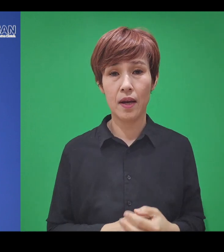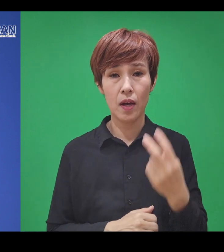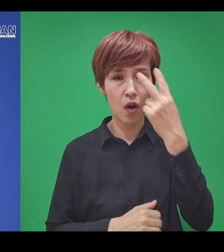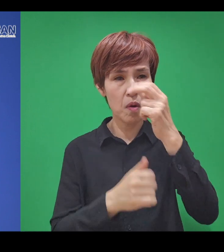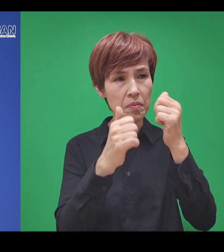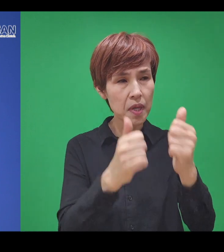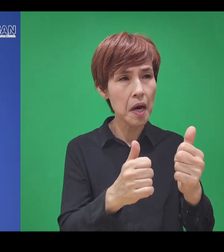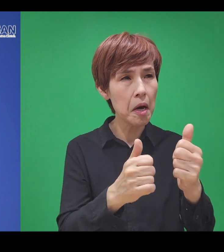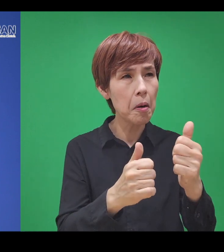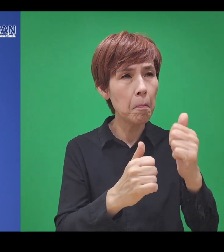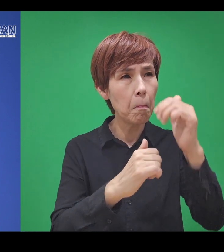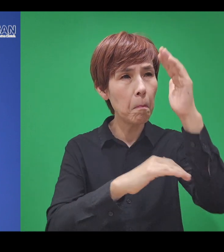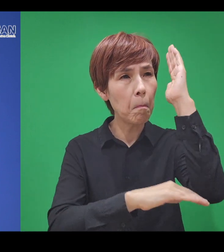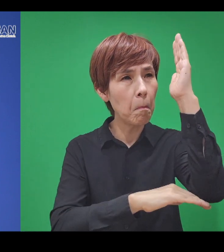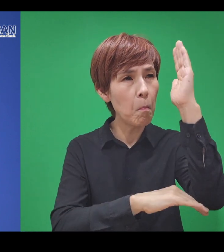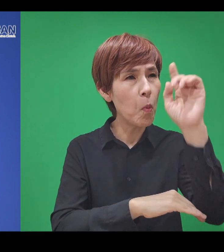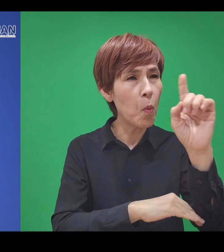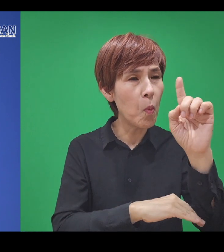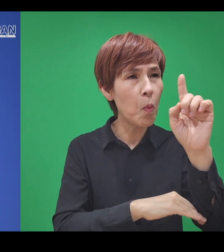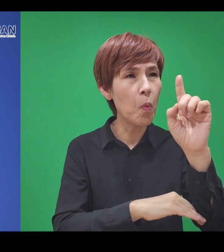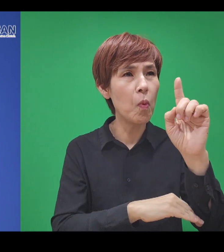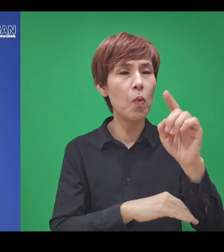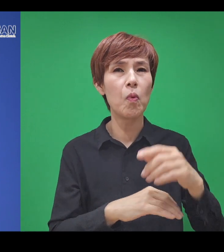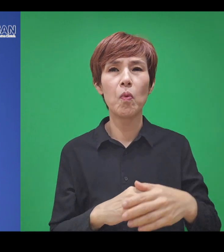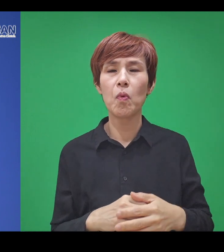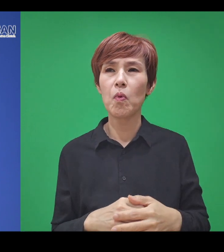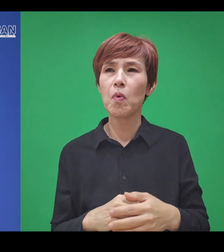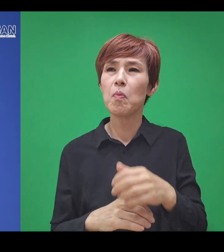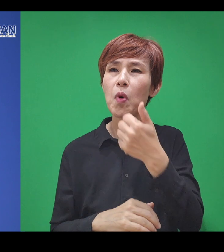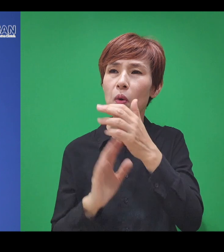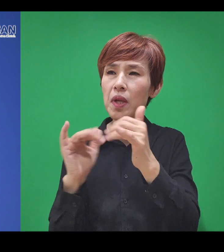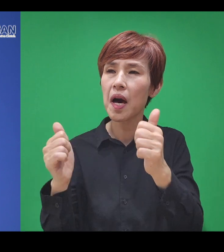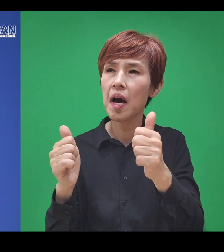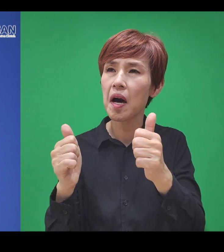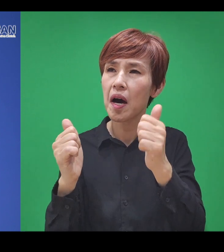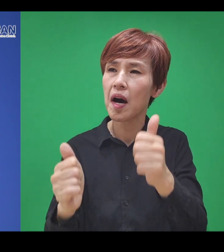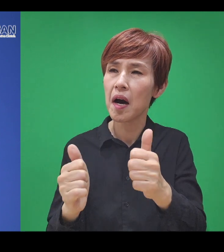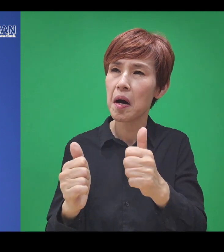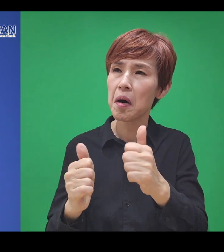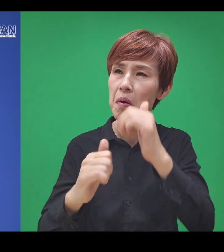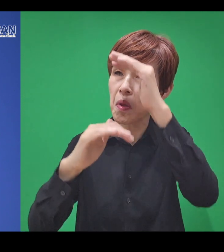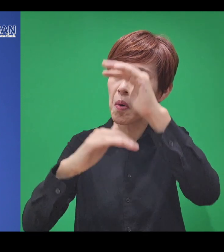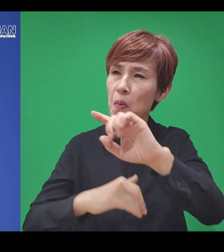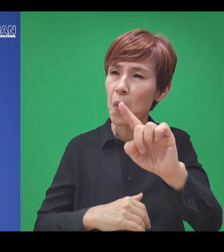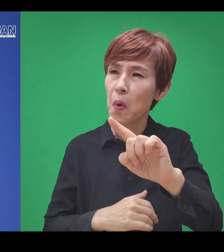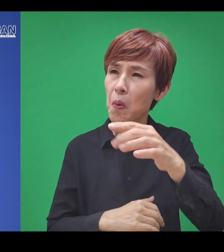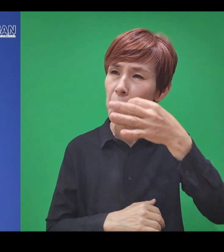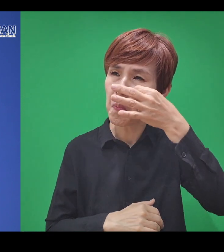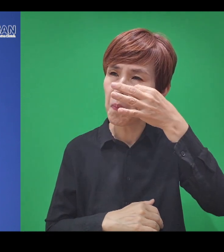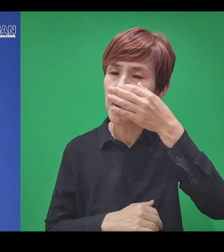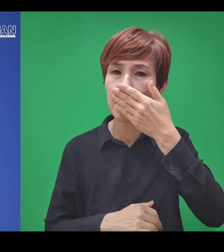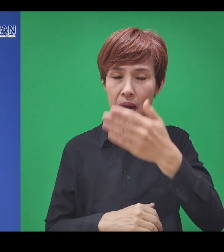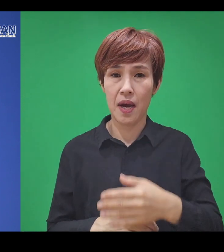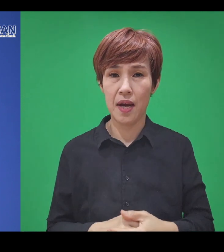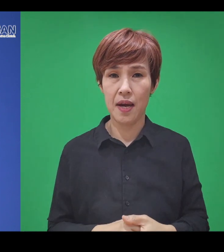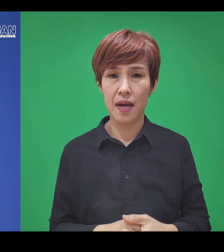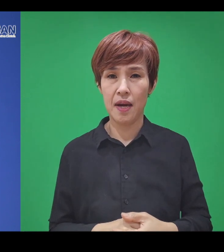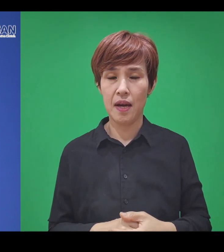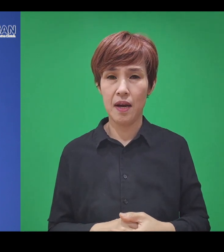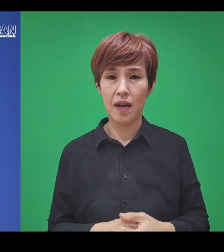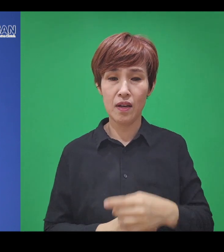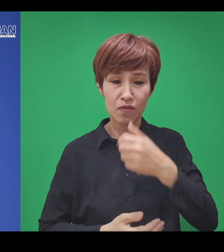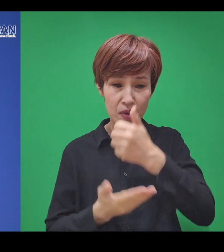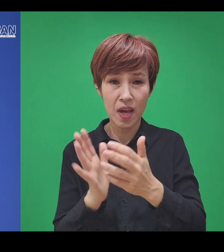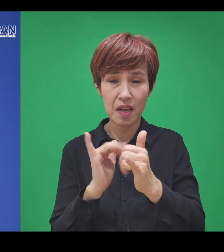하는지, 피고인이 뭐라고 대답하는지 우리는 방송에서 다 봐요. 한마디 한마디가 얼마나